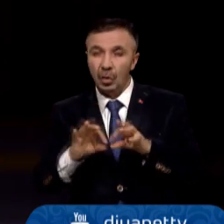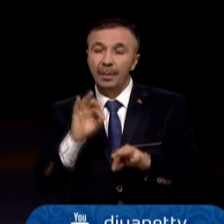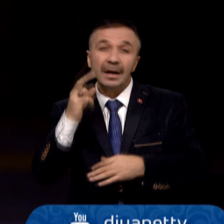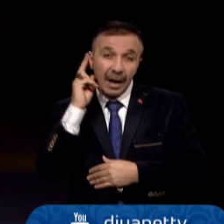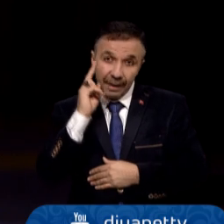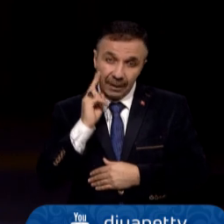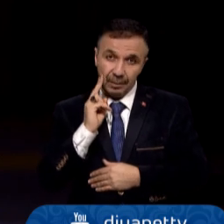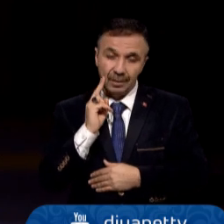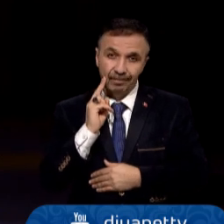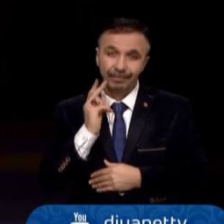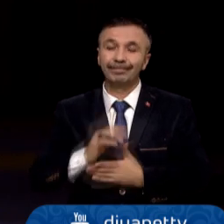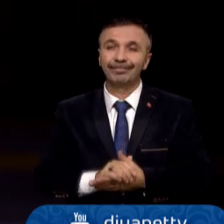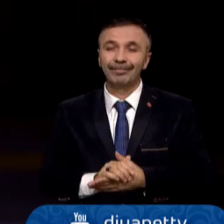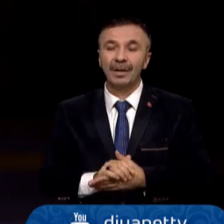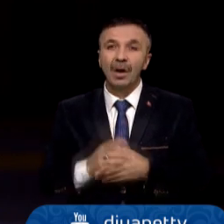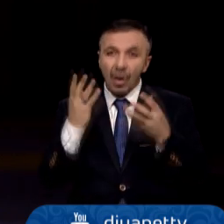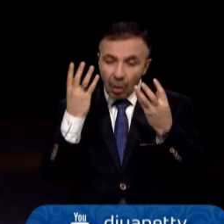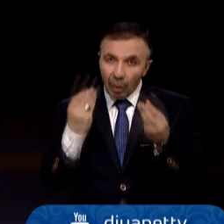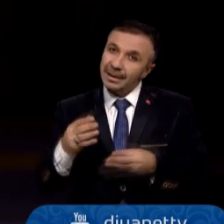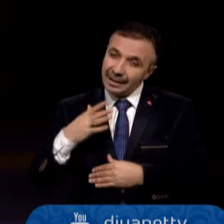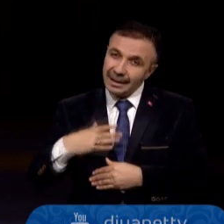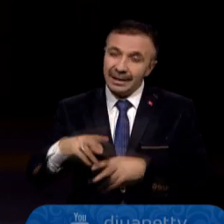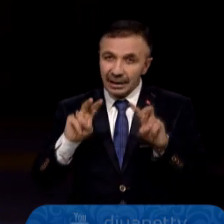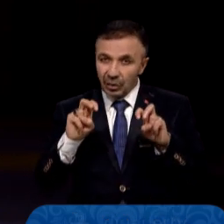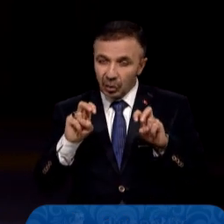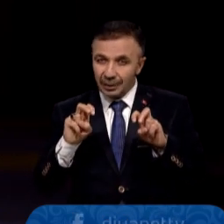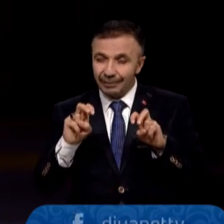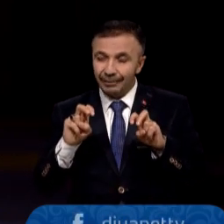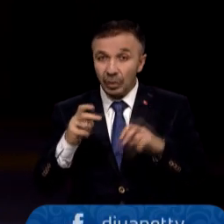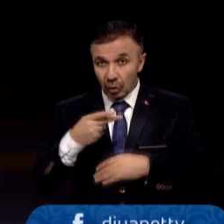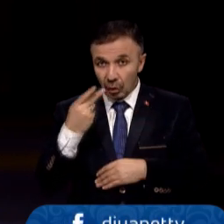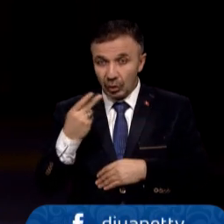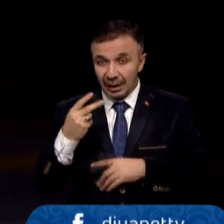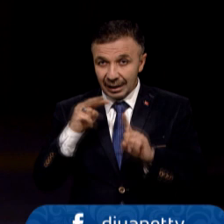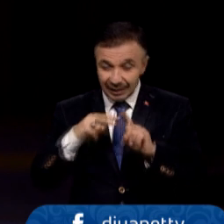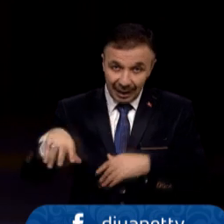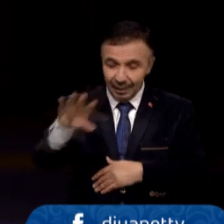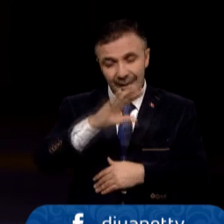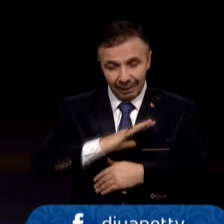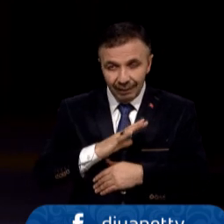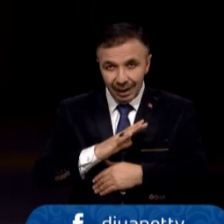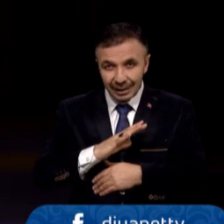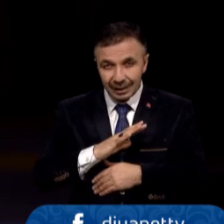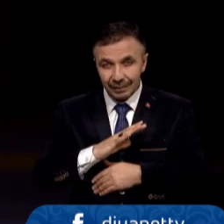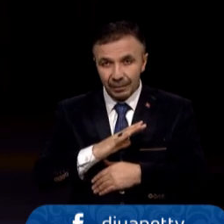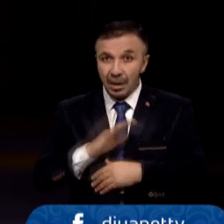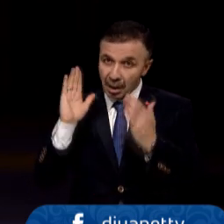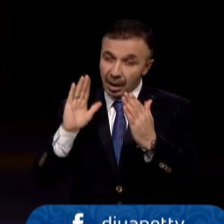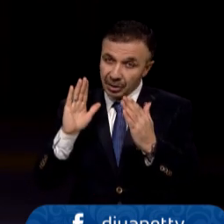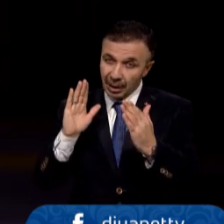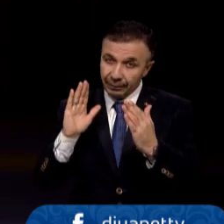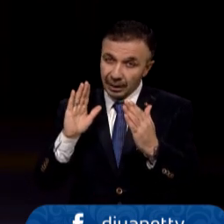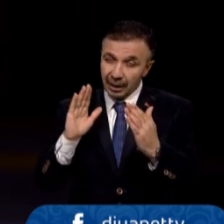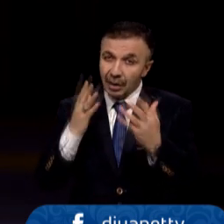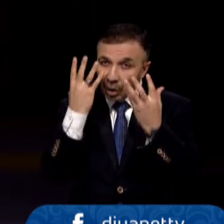Hazreti Ömer efendimizin bu olmasını istediği konuda konuşan sahabeler de